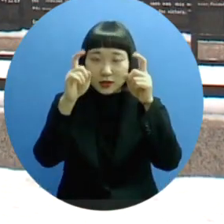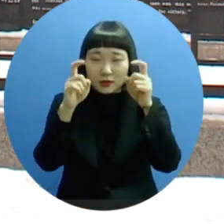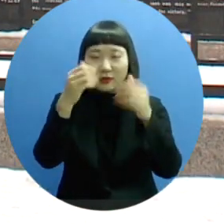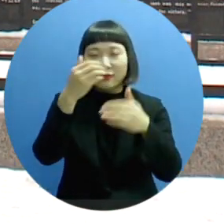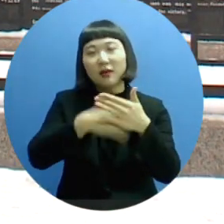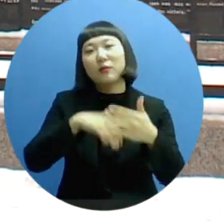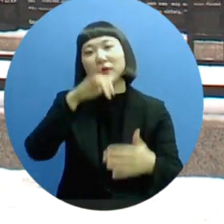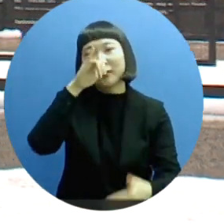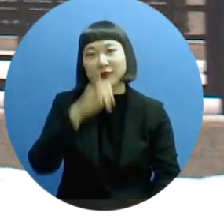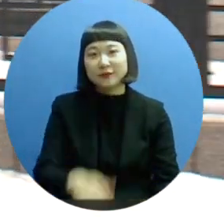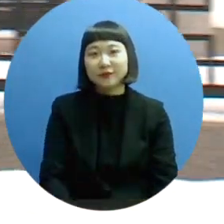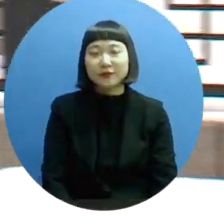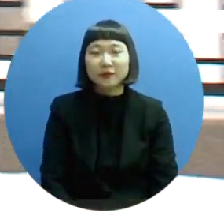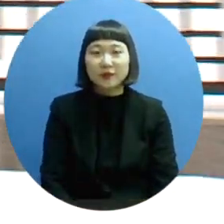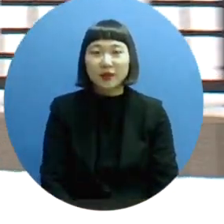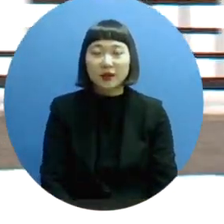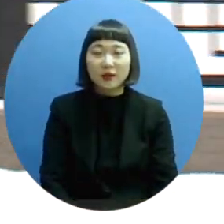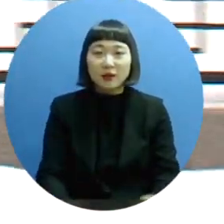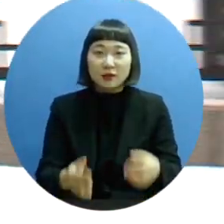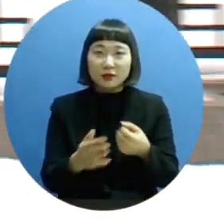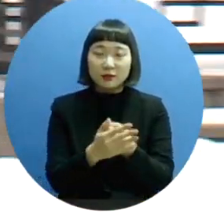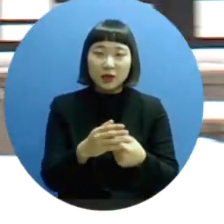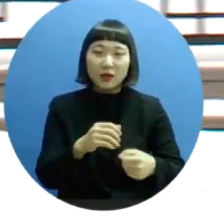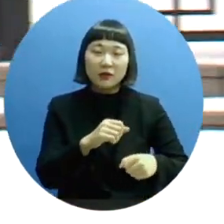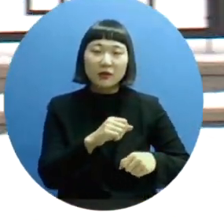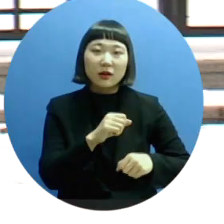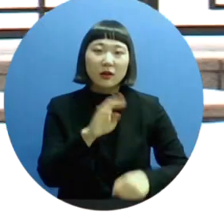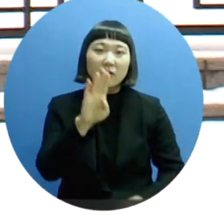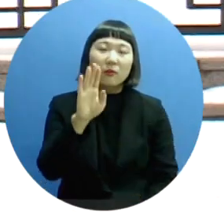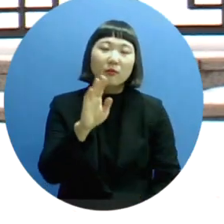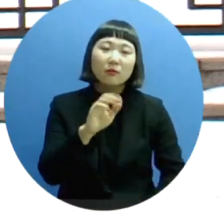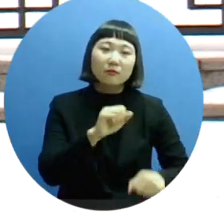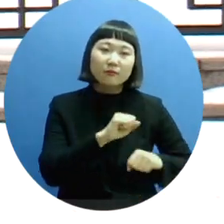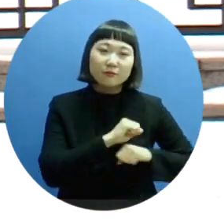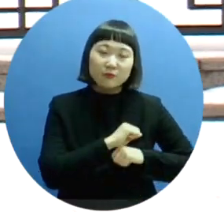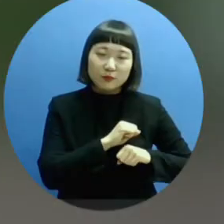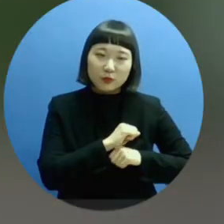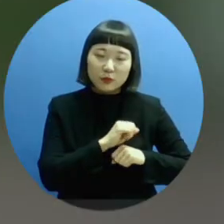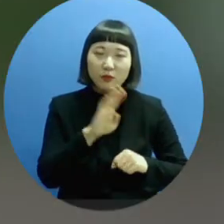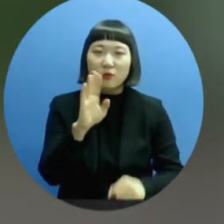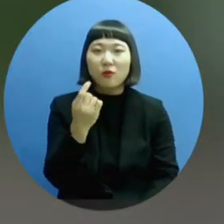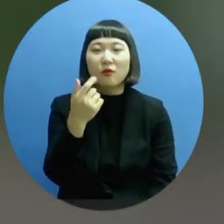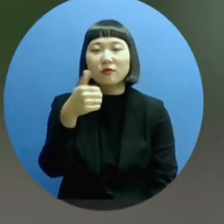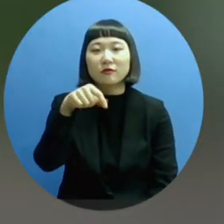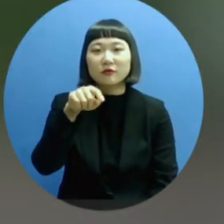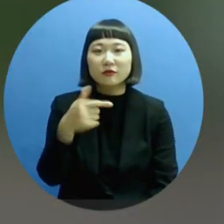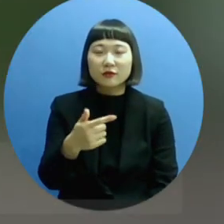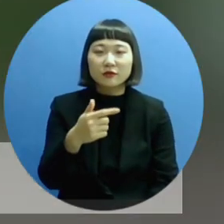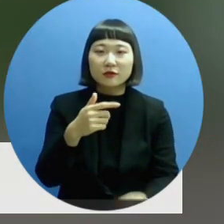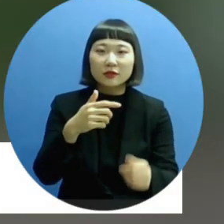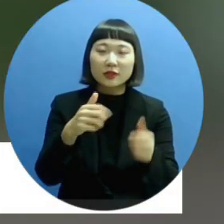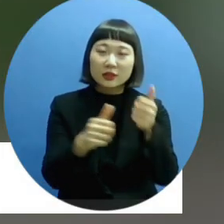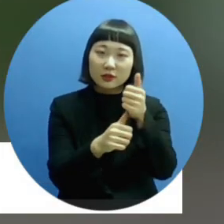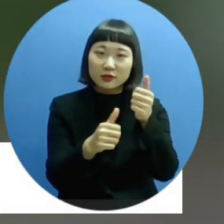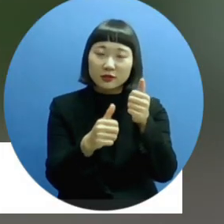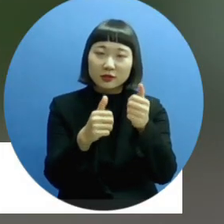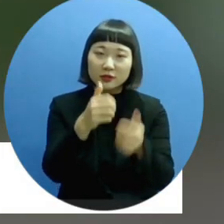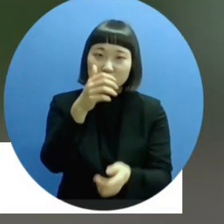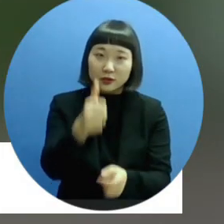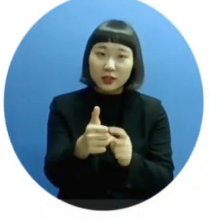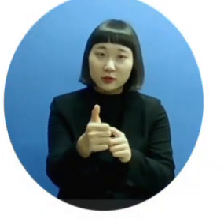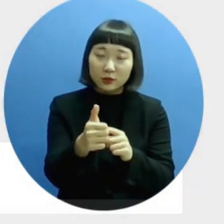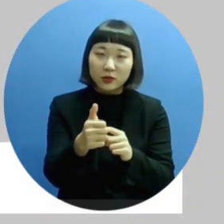9월에는 국가보훈처장까지 나서 부조동상의 오류를 지적하고 나섰습니다. 박민식 처장은 본인의